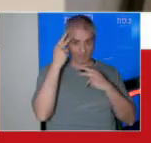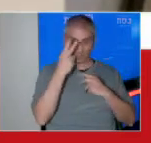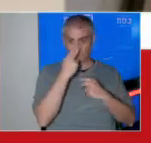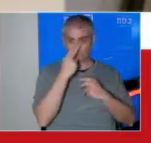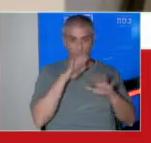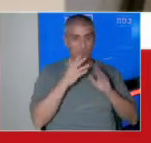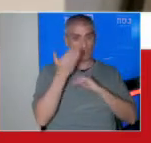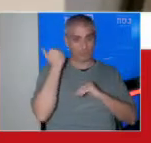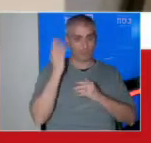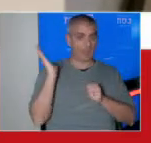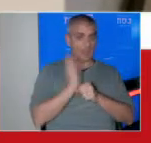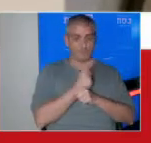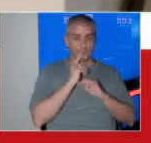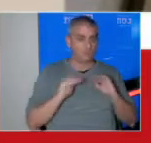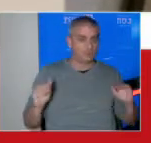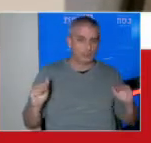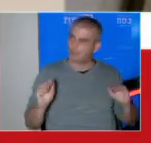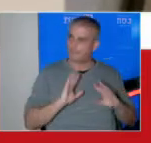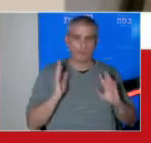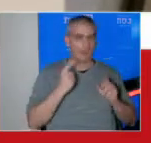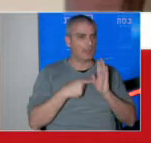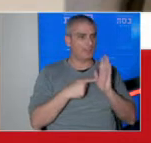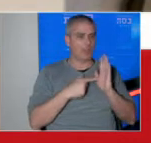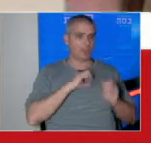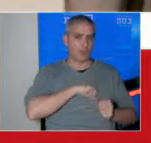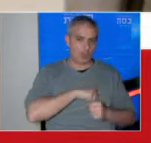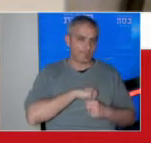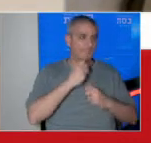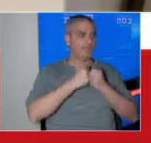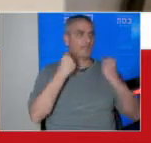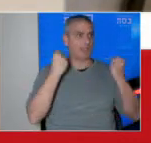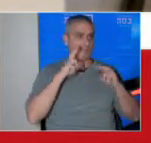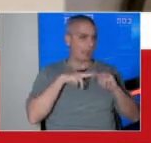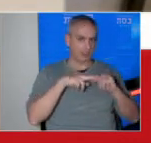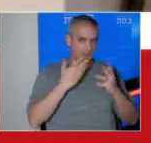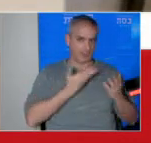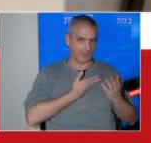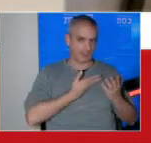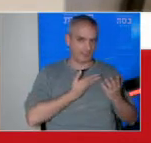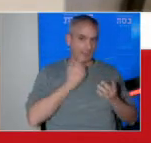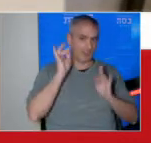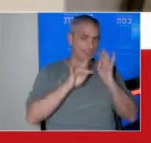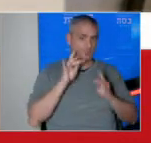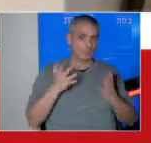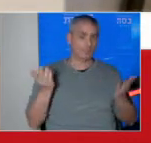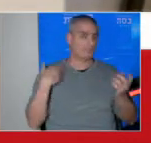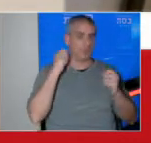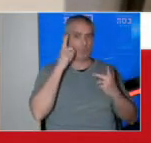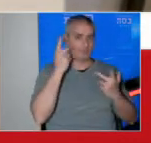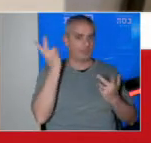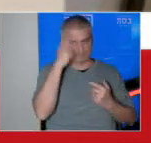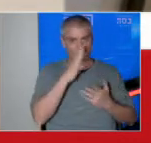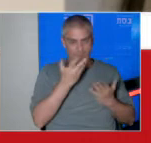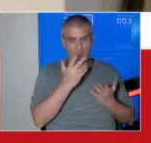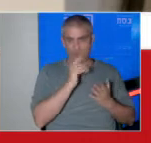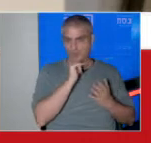וניסיונות בממשלה הקודמת לפנות את זה בשקט, בלי מראות פינוי כואבים, ואתה יודע, הדרמה שאחרי זה לקבל על זה גינויים באג, לא שאני מתפעל מזה, אבל אני מבין ממשלה